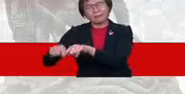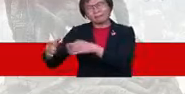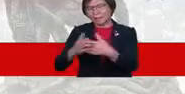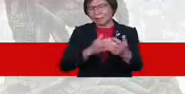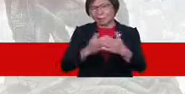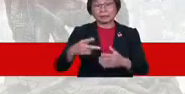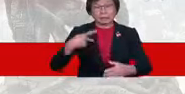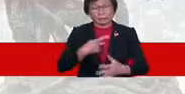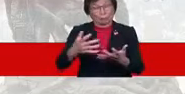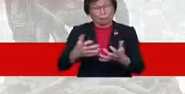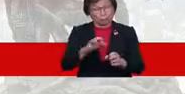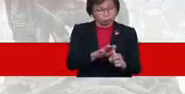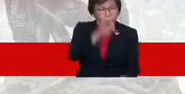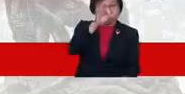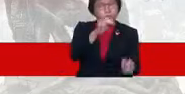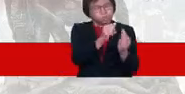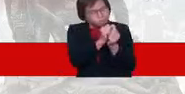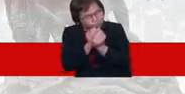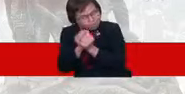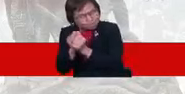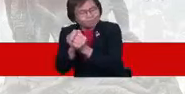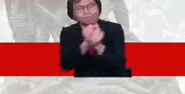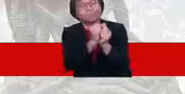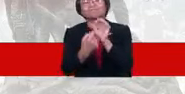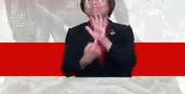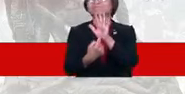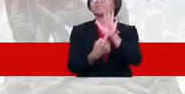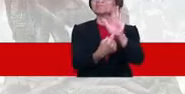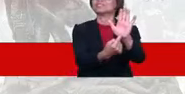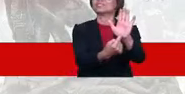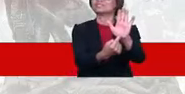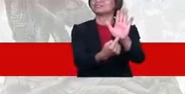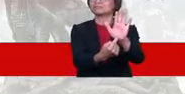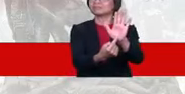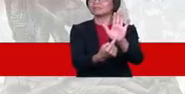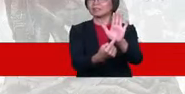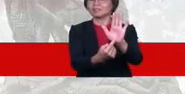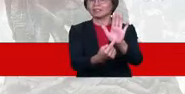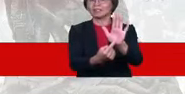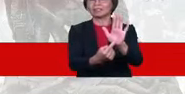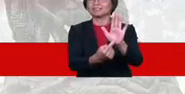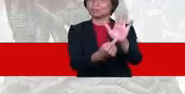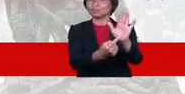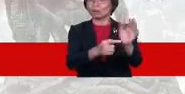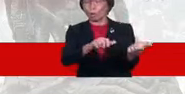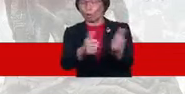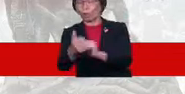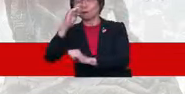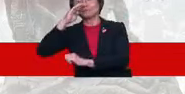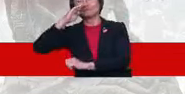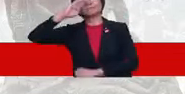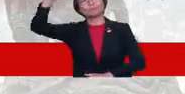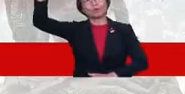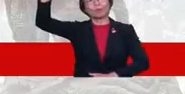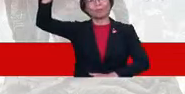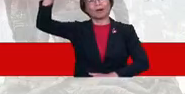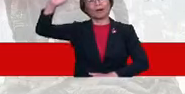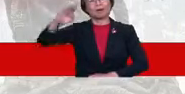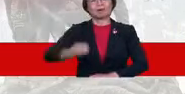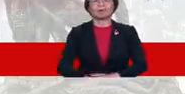mempunyai semangat kebersamaan yang ditunjukkan oleh Teungku Abdul Rahman Putra al-hajj